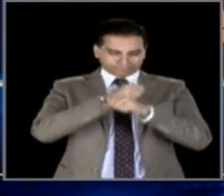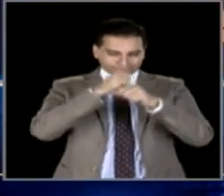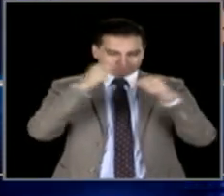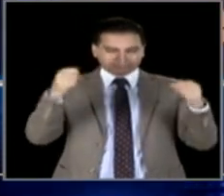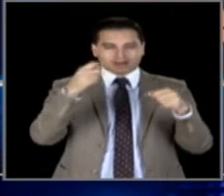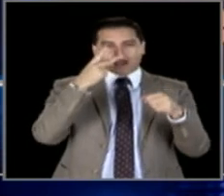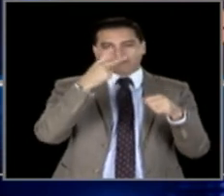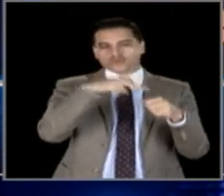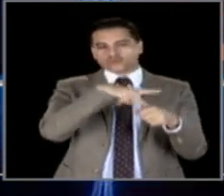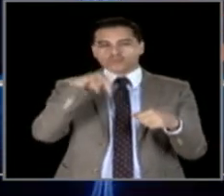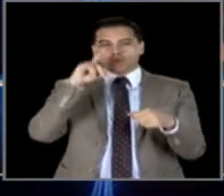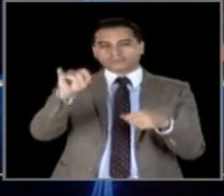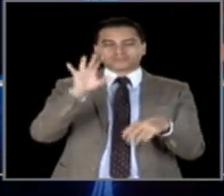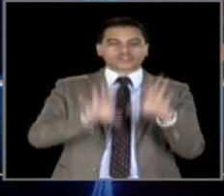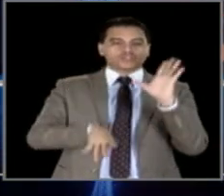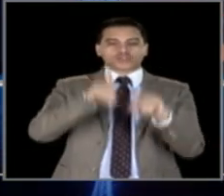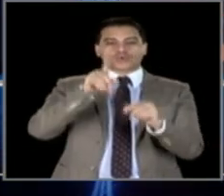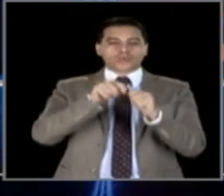2850 كيلومتر مربع.